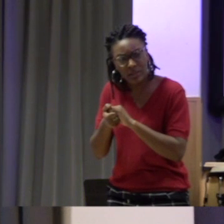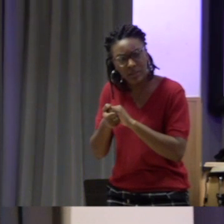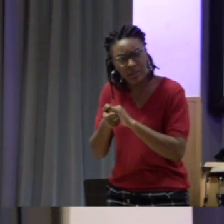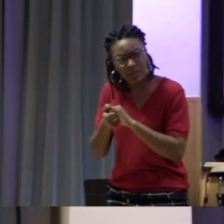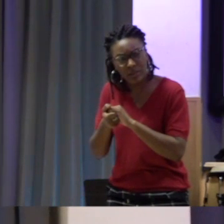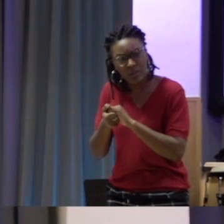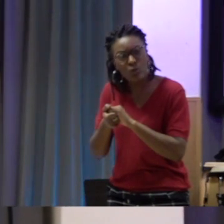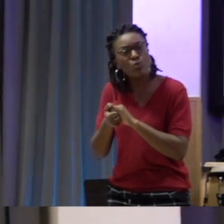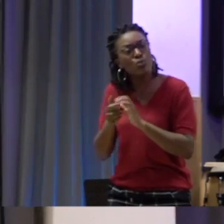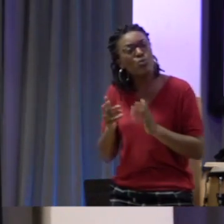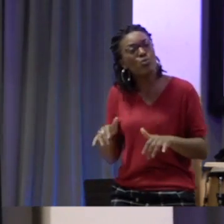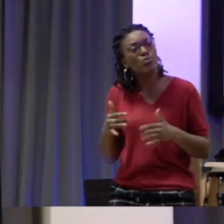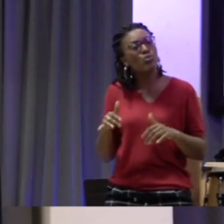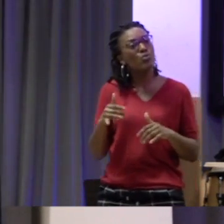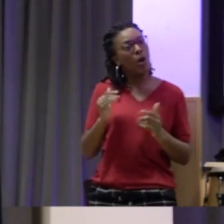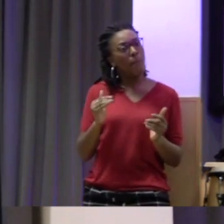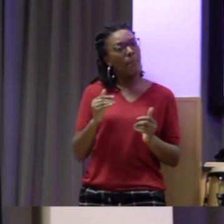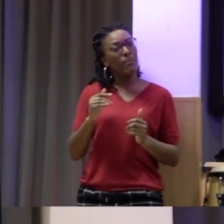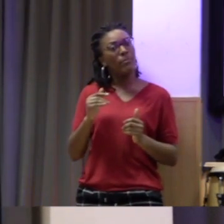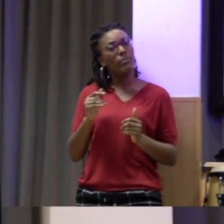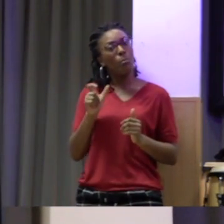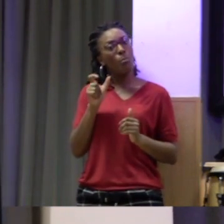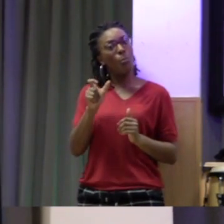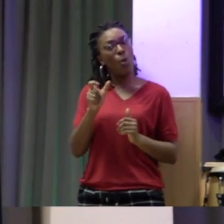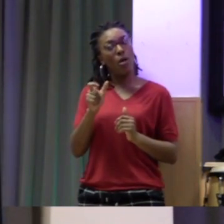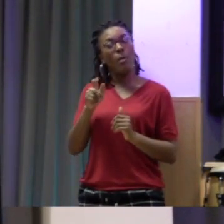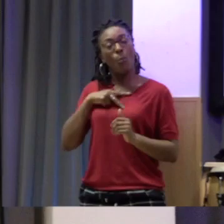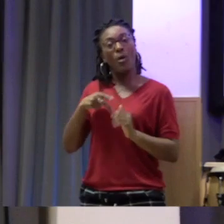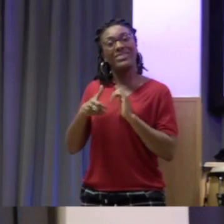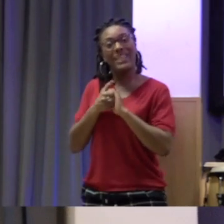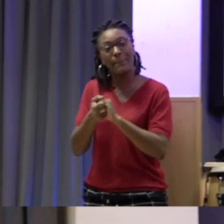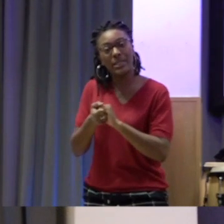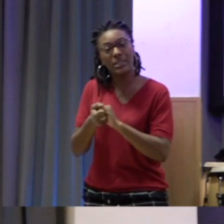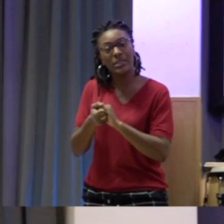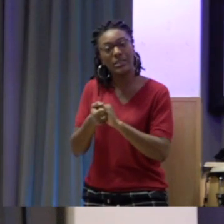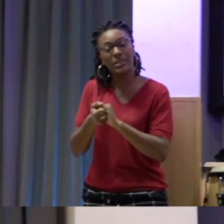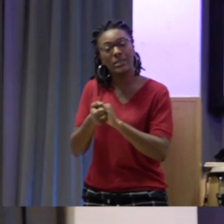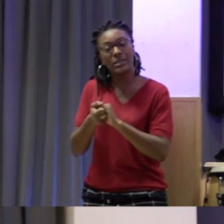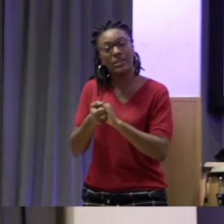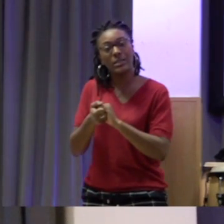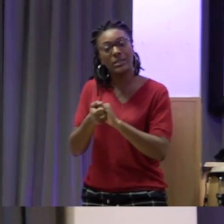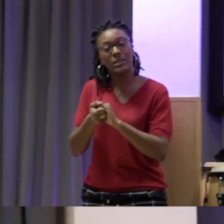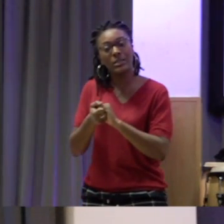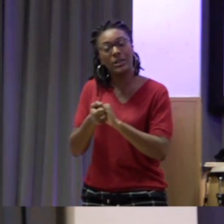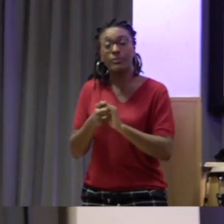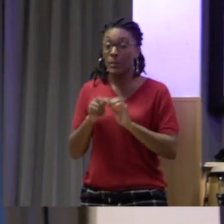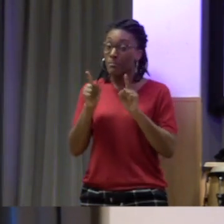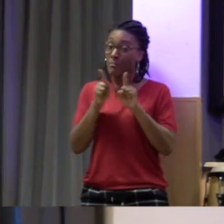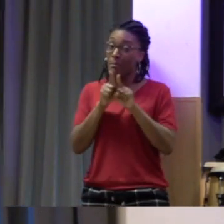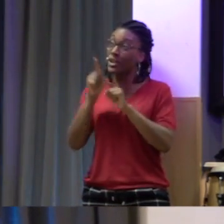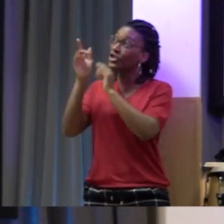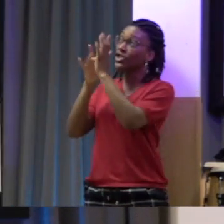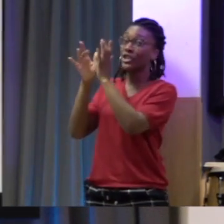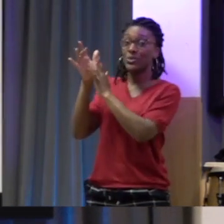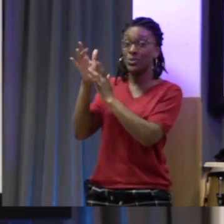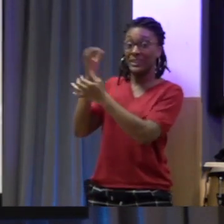C'est lourd de conséquences. Mon ami. Et quand il s'adresse la plupart de nous, il dit